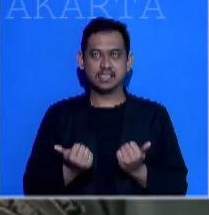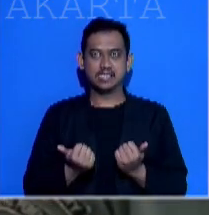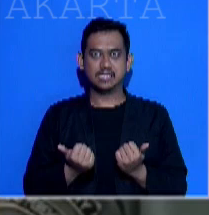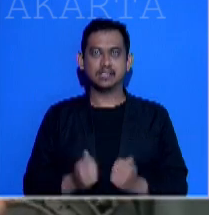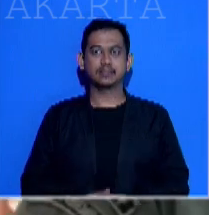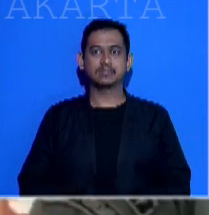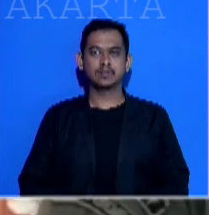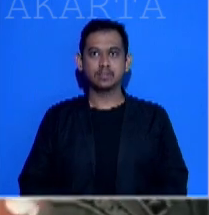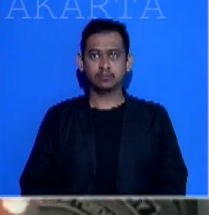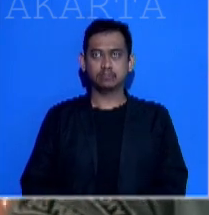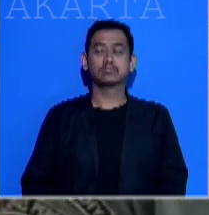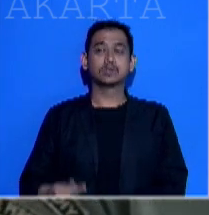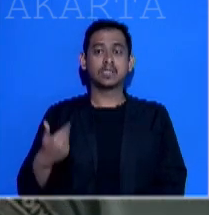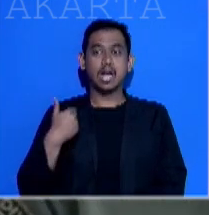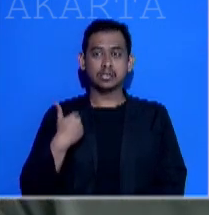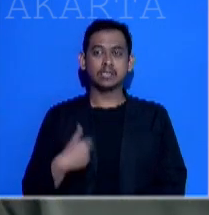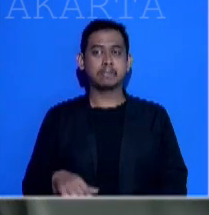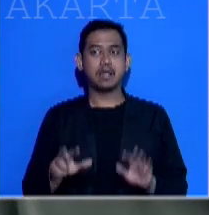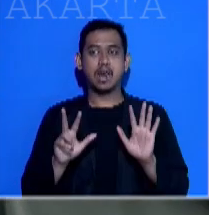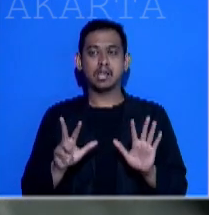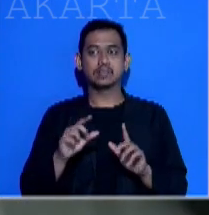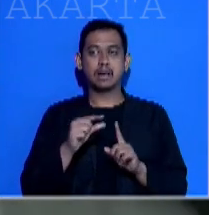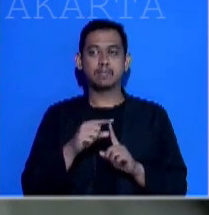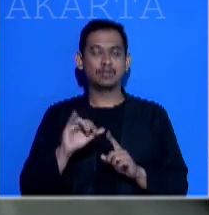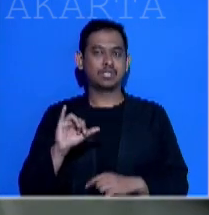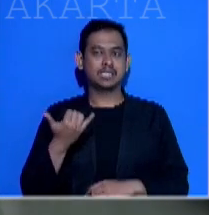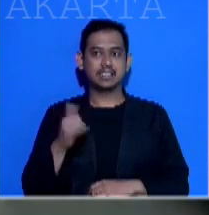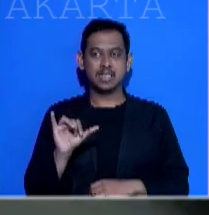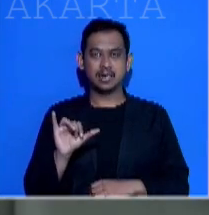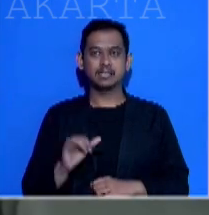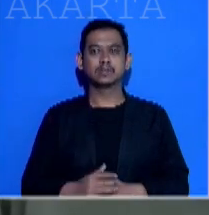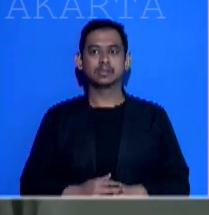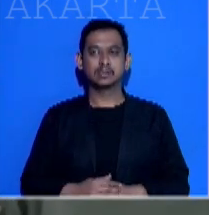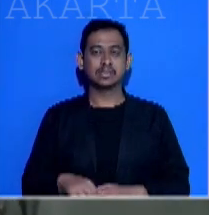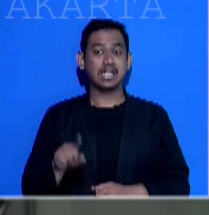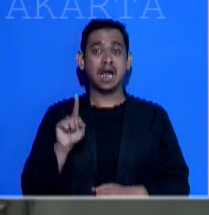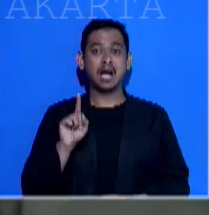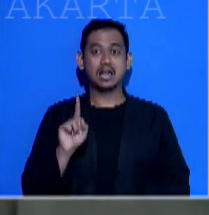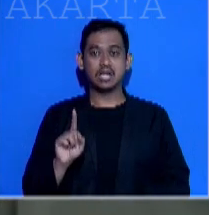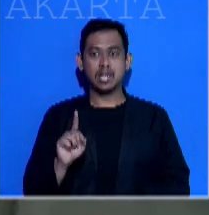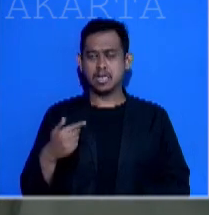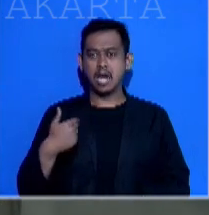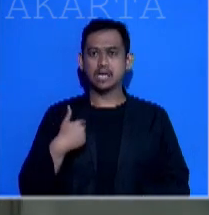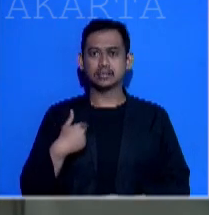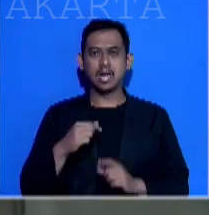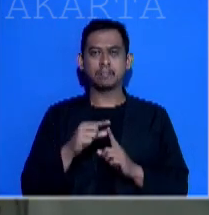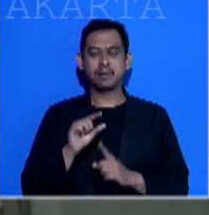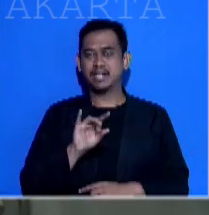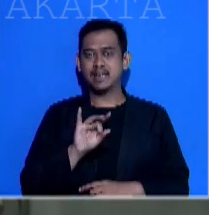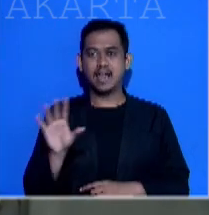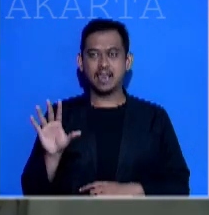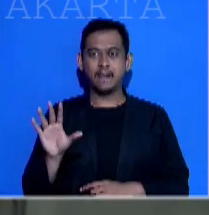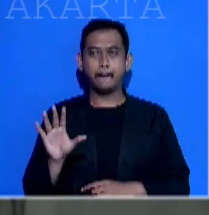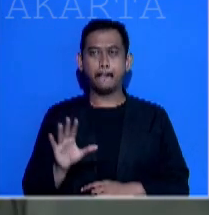Perempuan Yogyakarta dan 1 ada di Lapas Narkotika Yogyakarta. Nah, tentunya inilah bagian